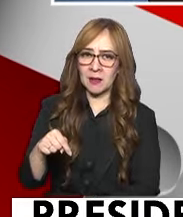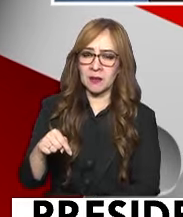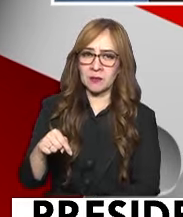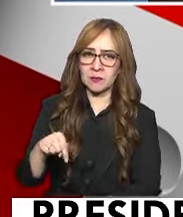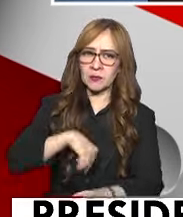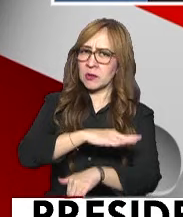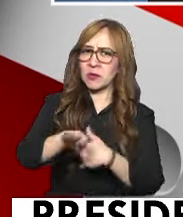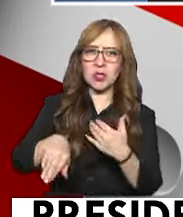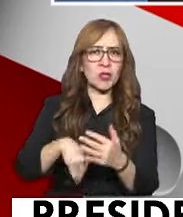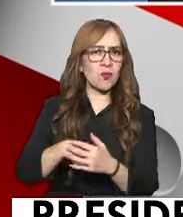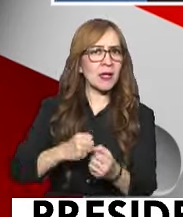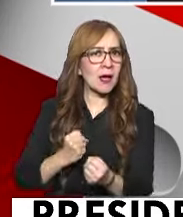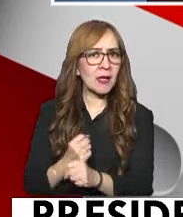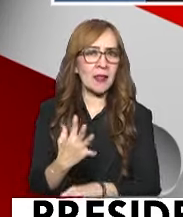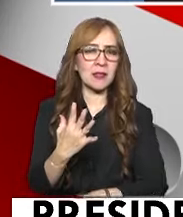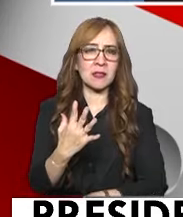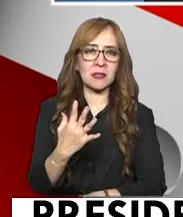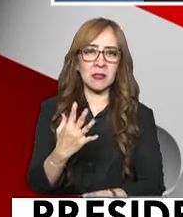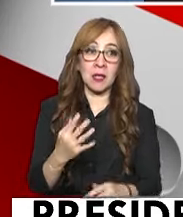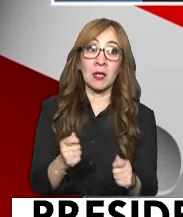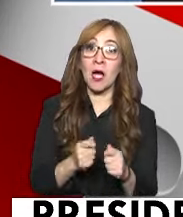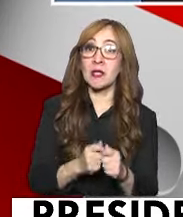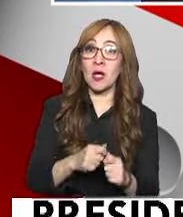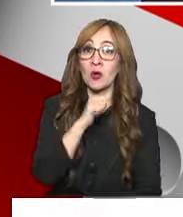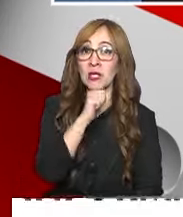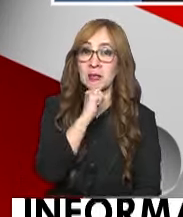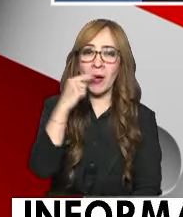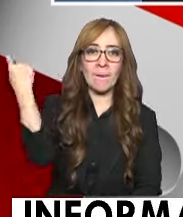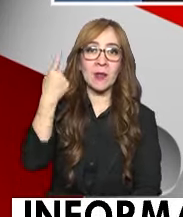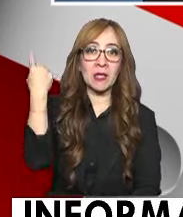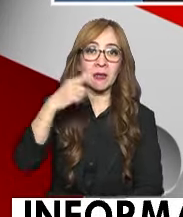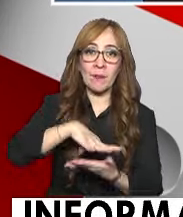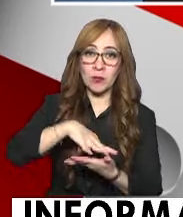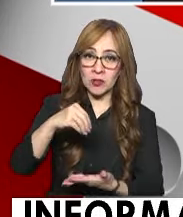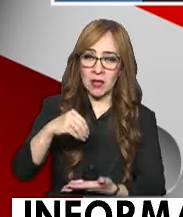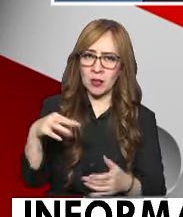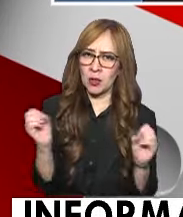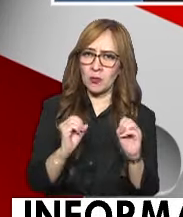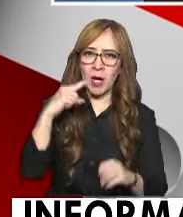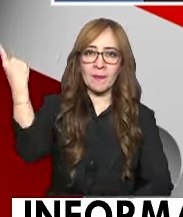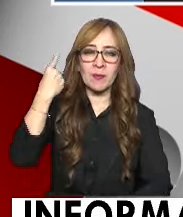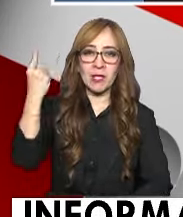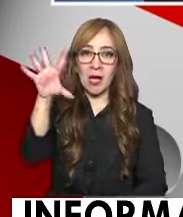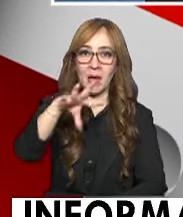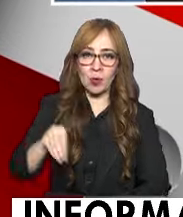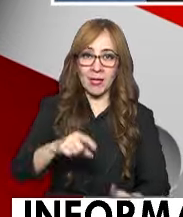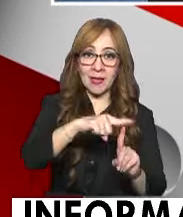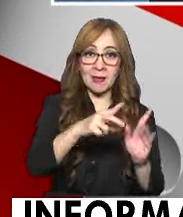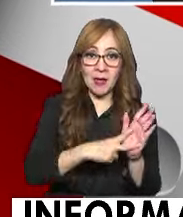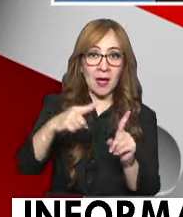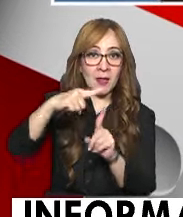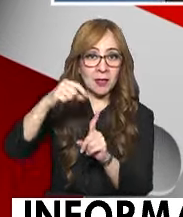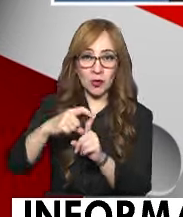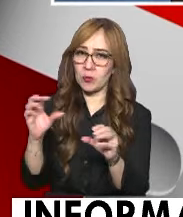semuanya gratis yang dilakukan oleh pemerintah pusat Jadi bukan pemerintah Kabupaten Tanah Tidung ya yang